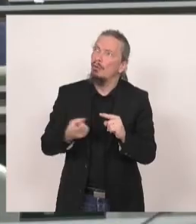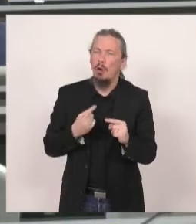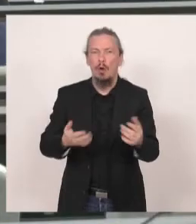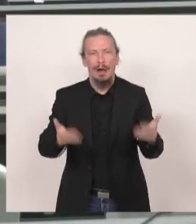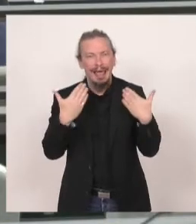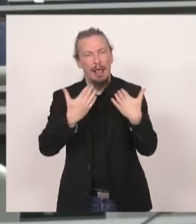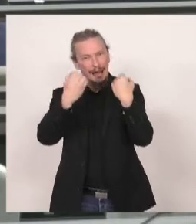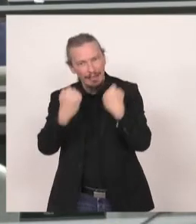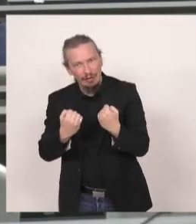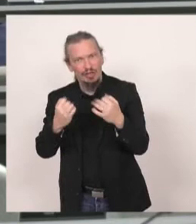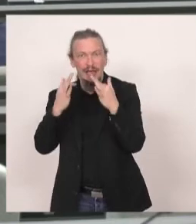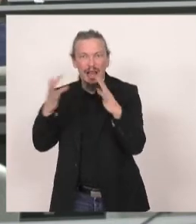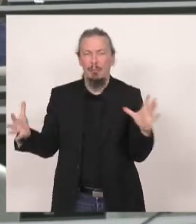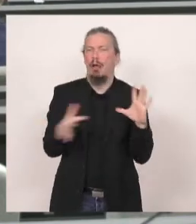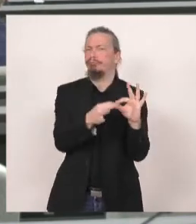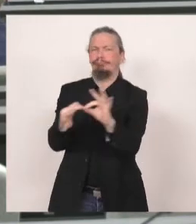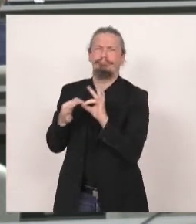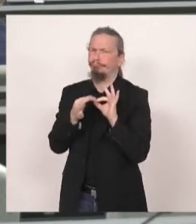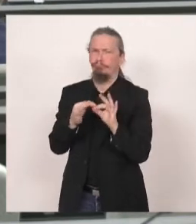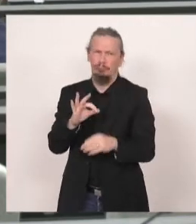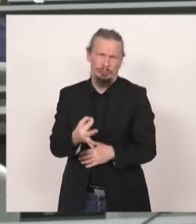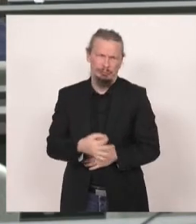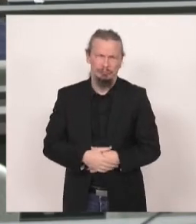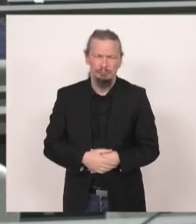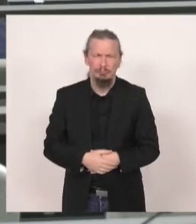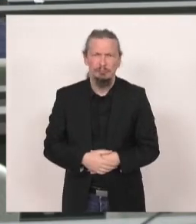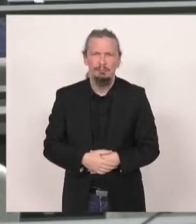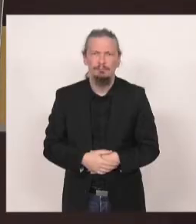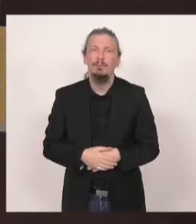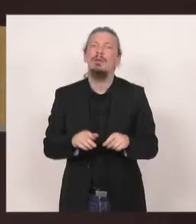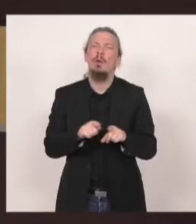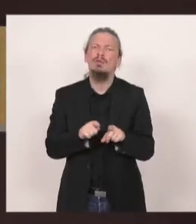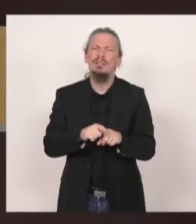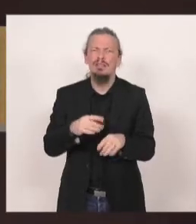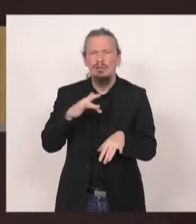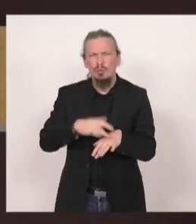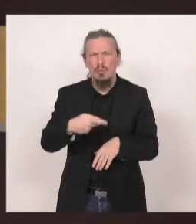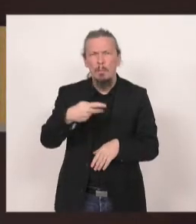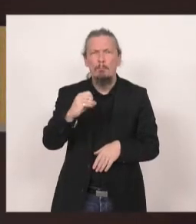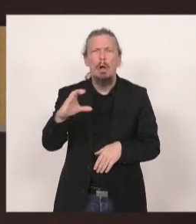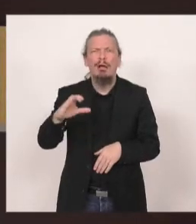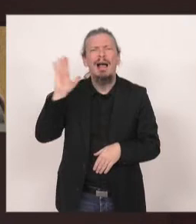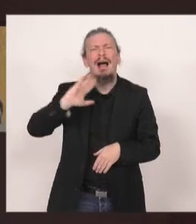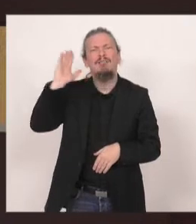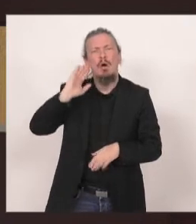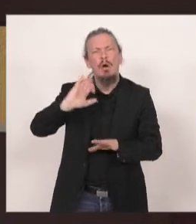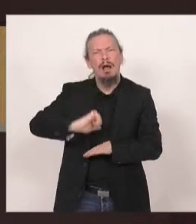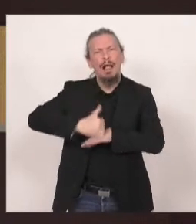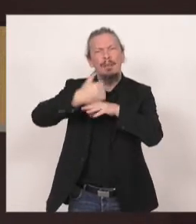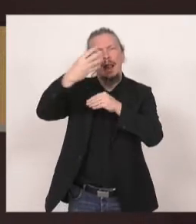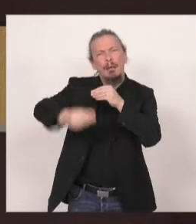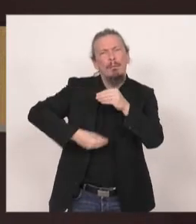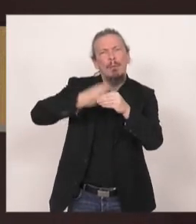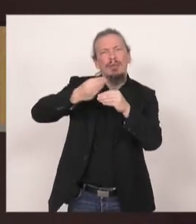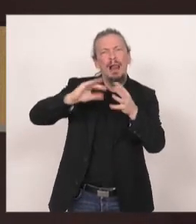d'énergie. Il y a eu également un POC, puisque nous étions capitale mondiale du design et que même dans ce